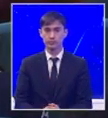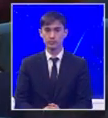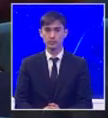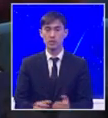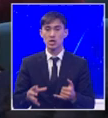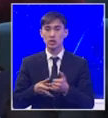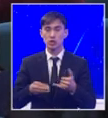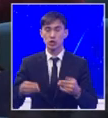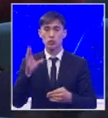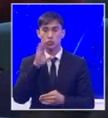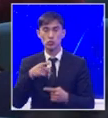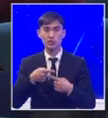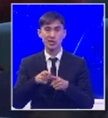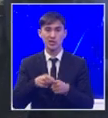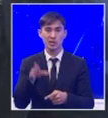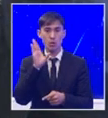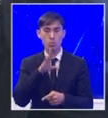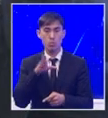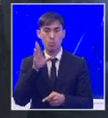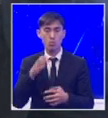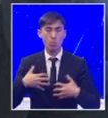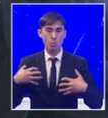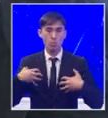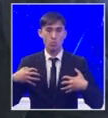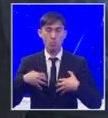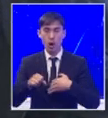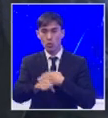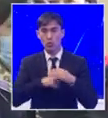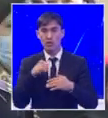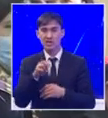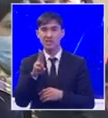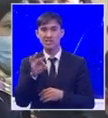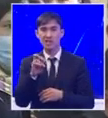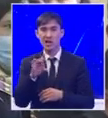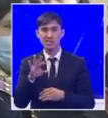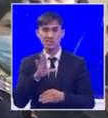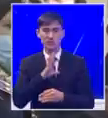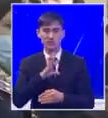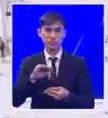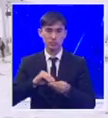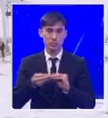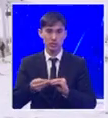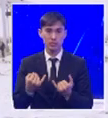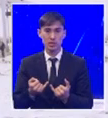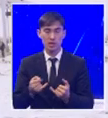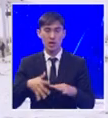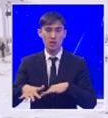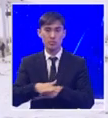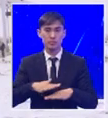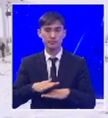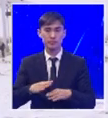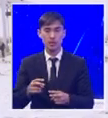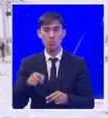Жер, су, техника және мал ұрлығы. Бұл мәселелер ұзақ жылдан бері қызылағаштықтардың қабырғасына батып ақ келеді. Мәселен, елді мекенге